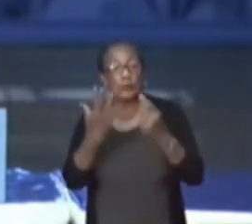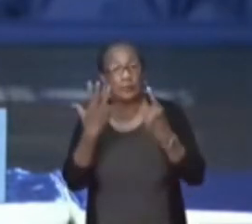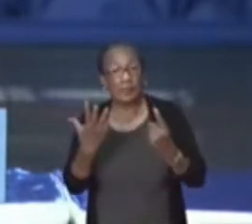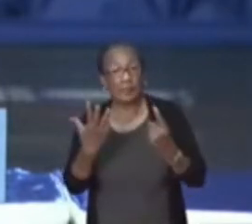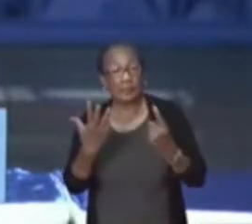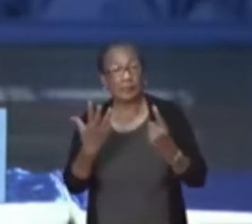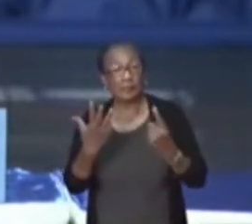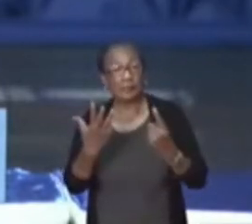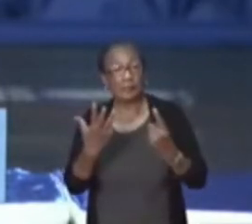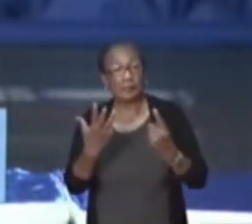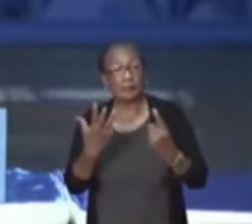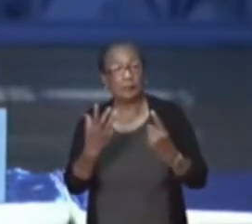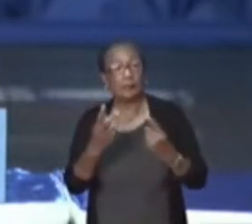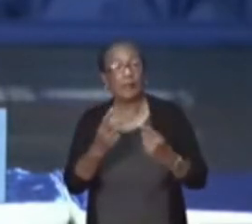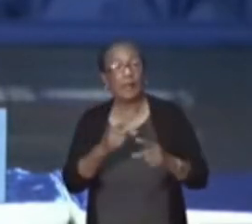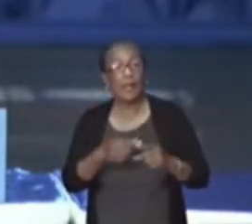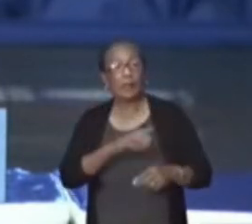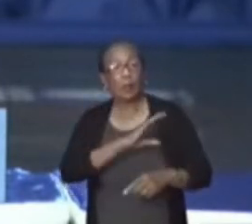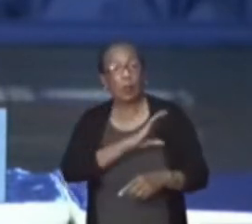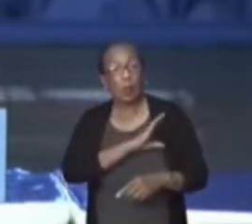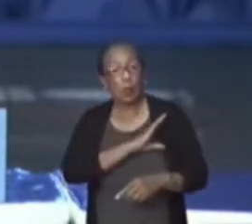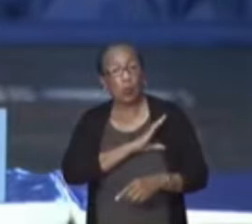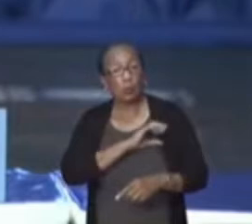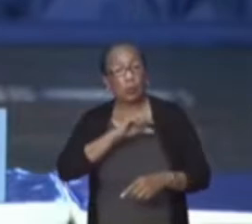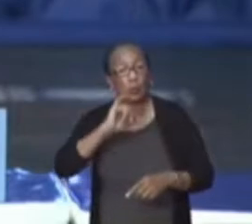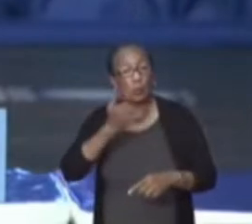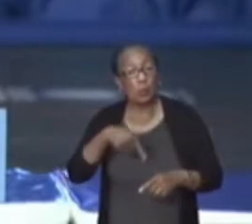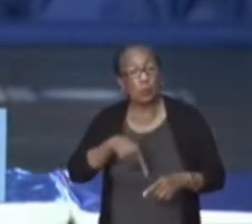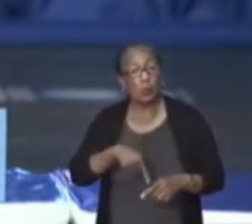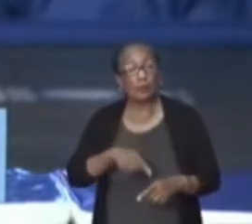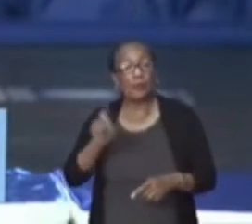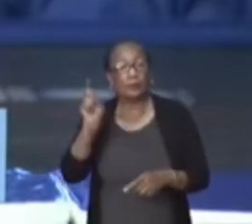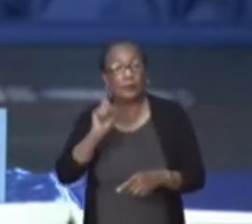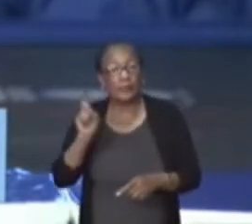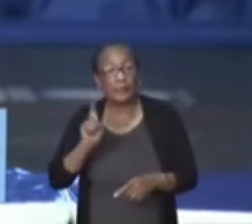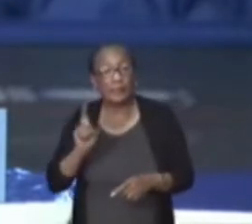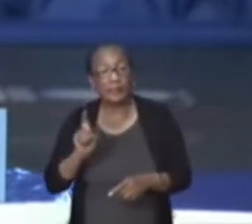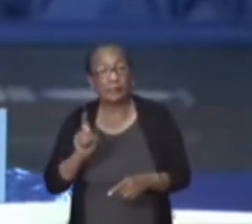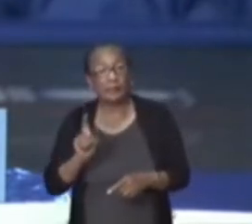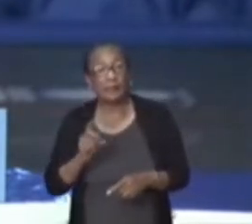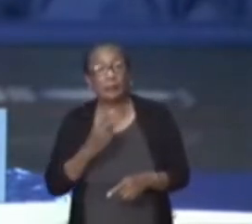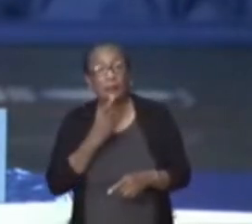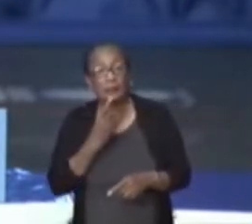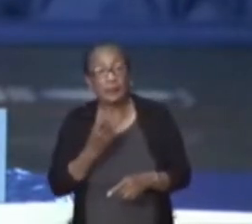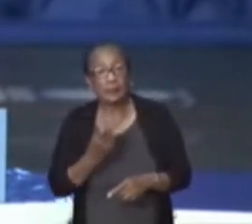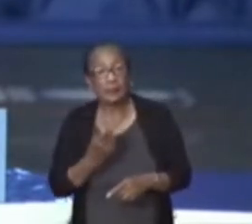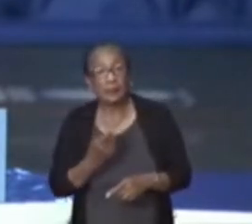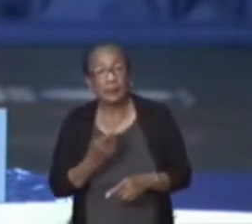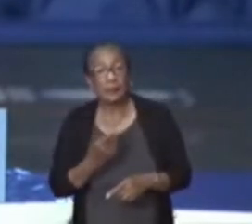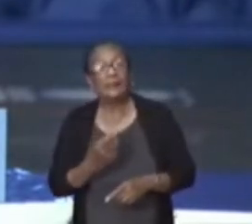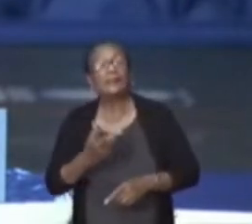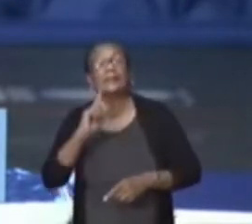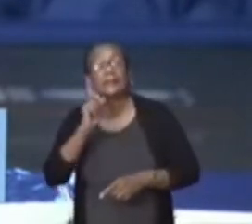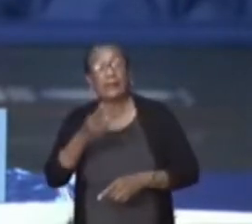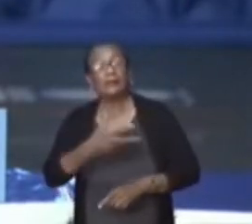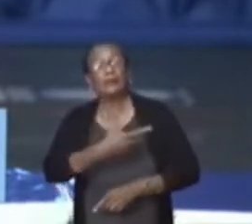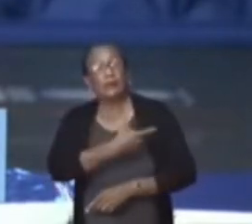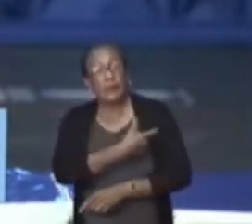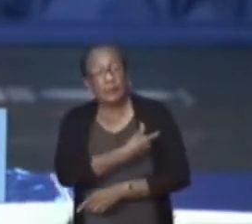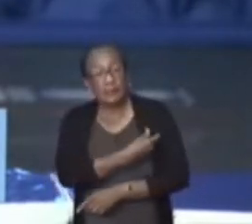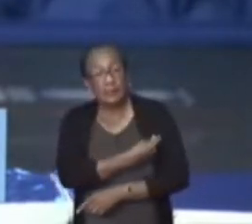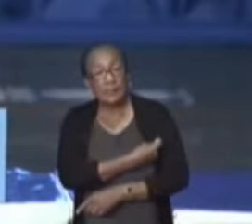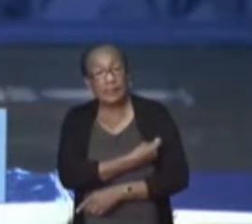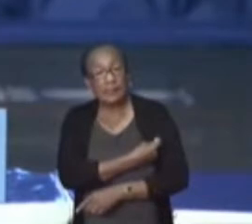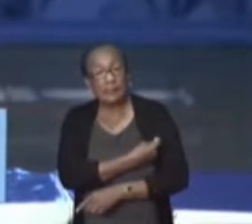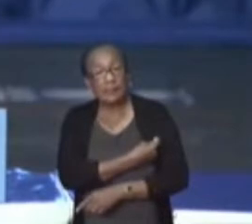mano's, als ook bij Delta. Dat betekent, en dat hebben we steeds gesteld, dat vaccineren